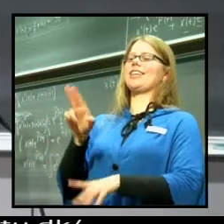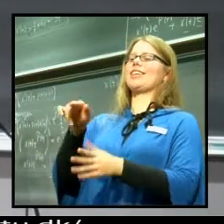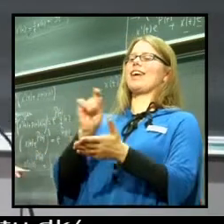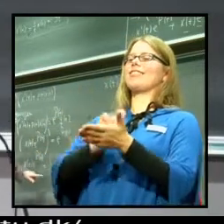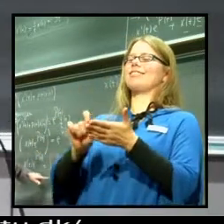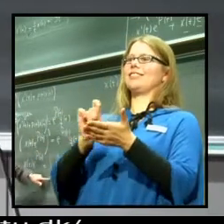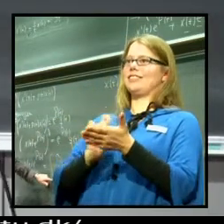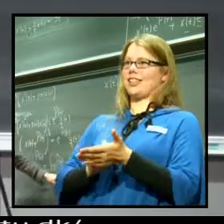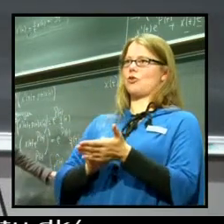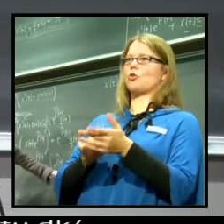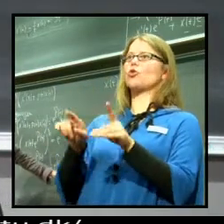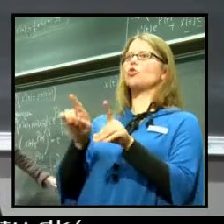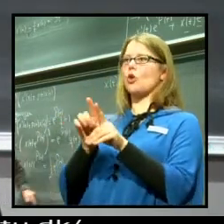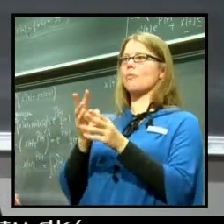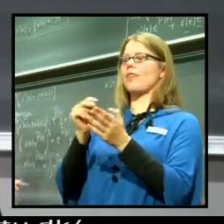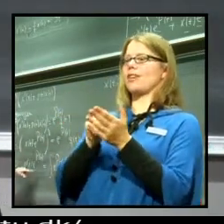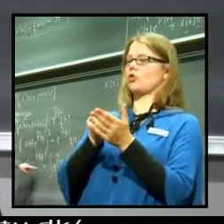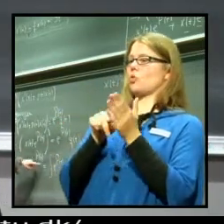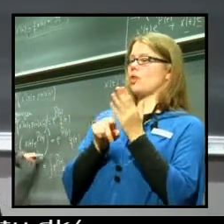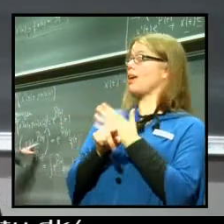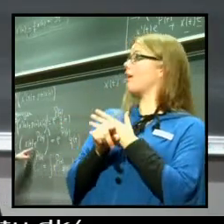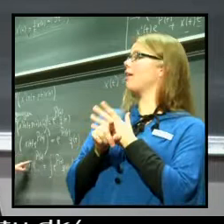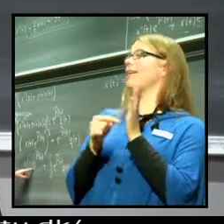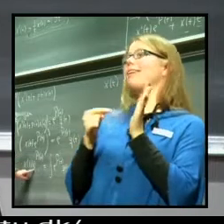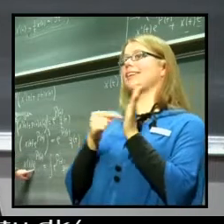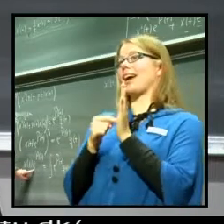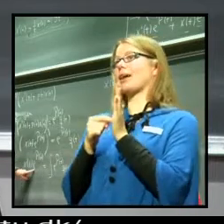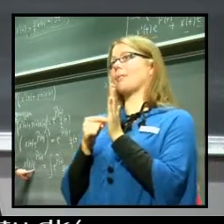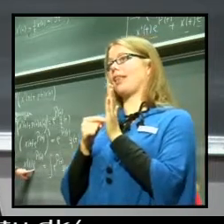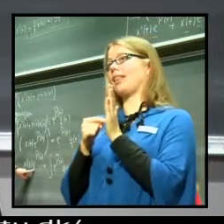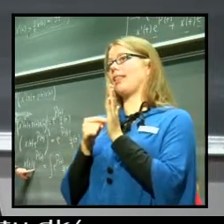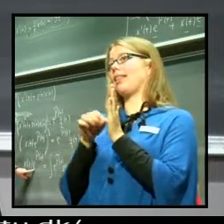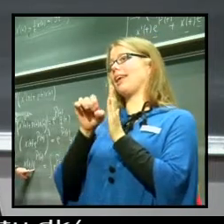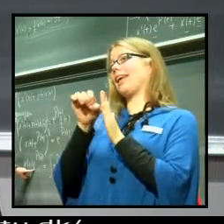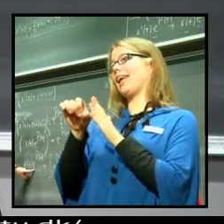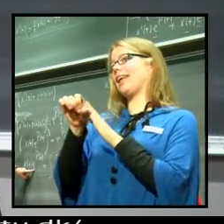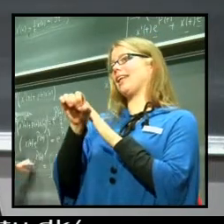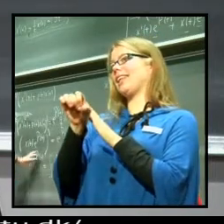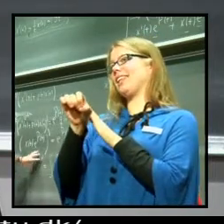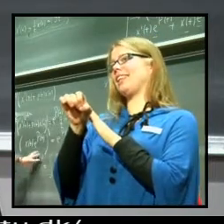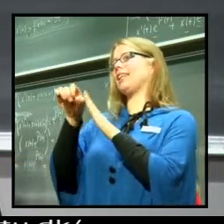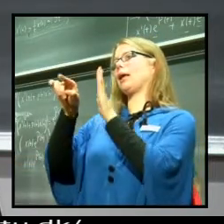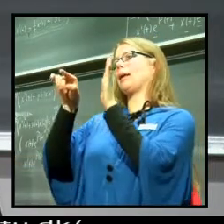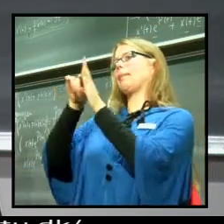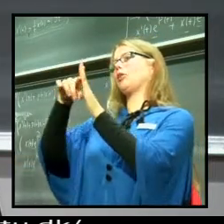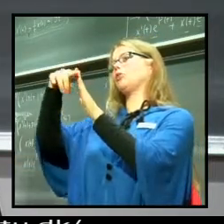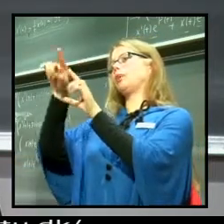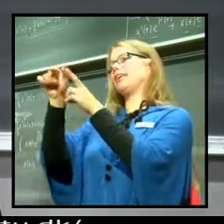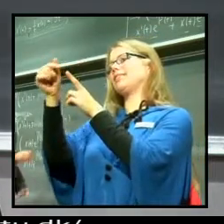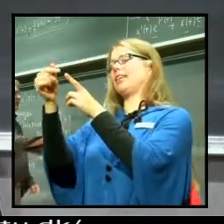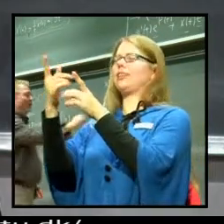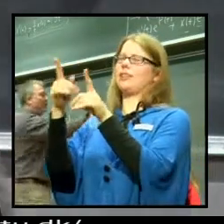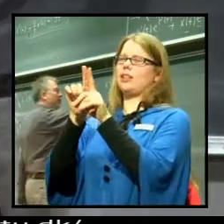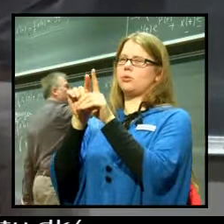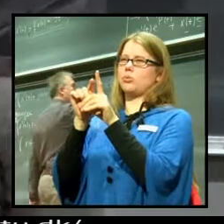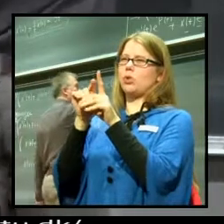skrives som det, der står der, gange med e i minus p af t, svarende til at dividere med den der. Så